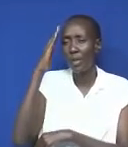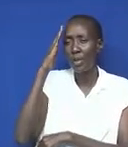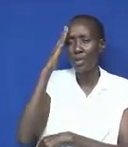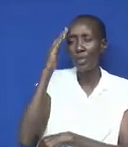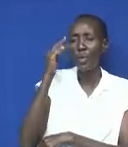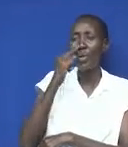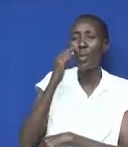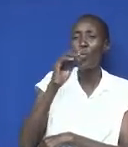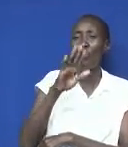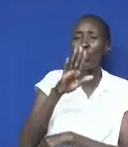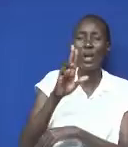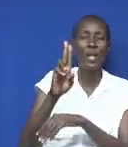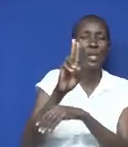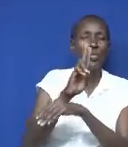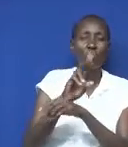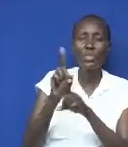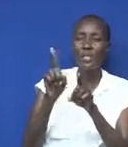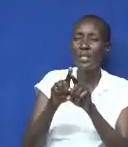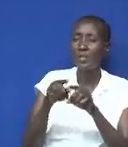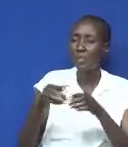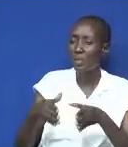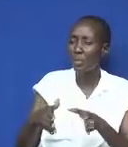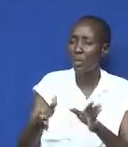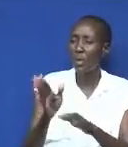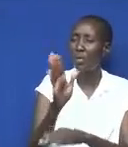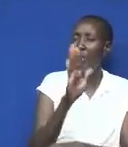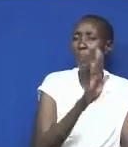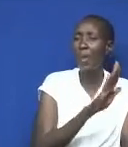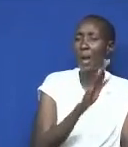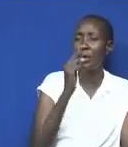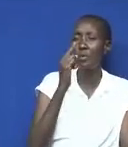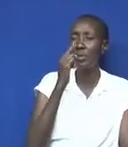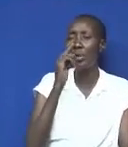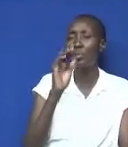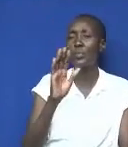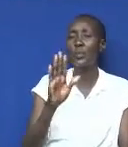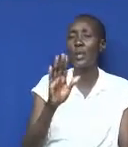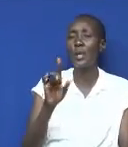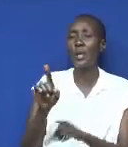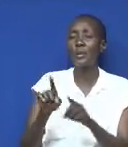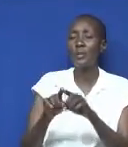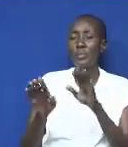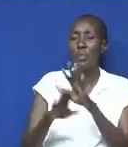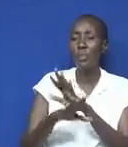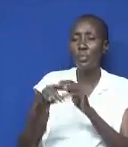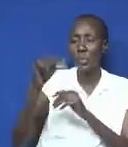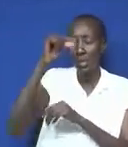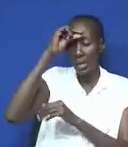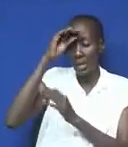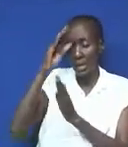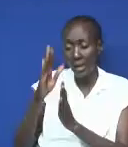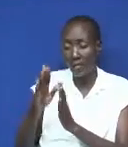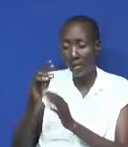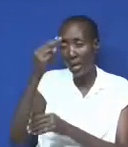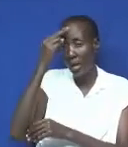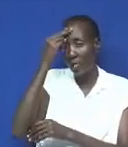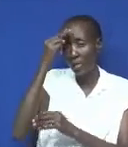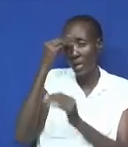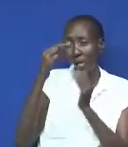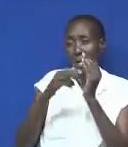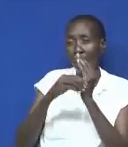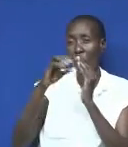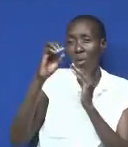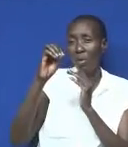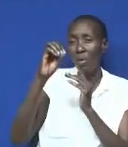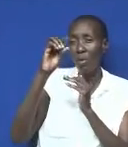hiyo mwanya, rudi pahali ulitoka. Kwingineko, naibu gavana wa kaunti ya Narok Mheshimiwa Ledama Olekina aliunga